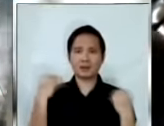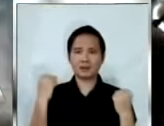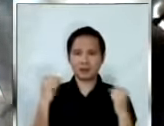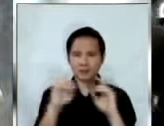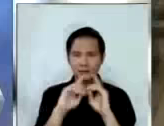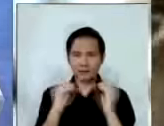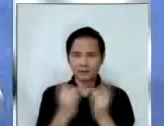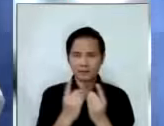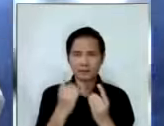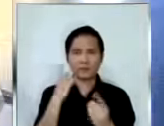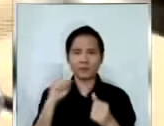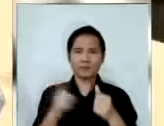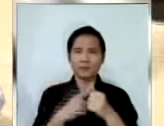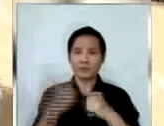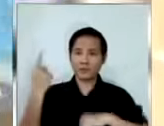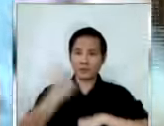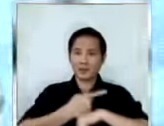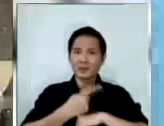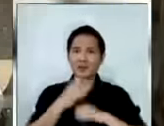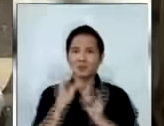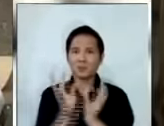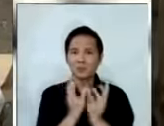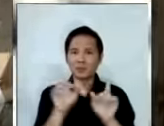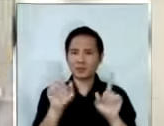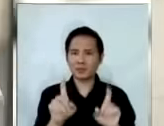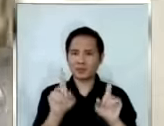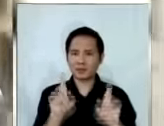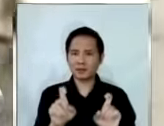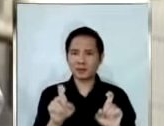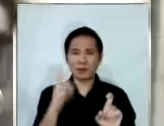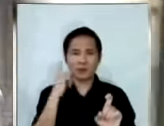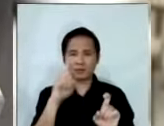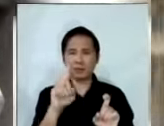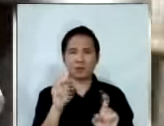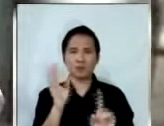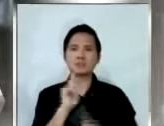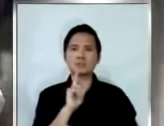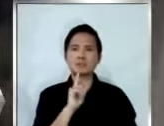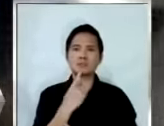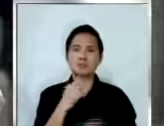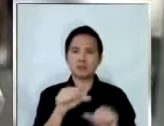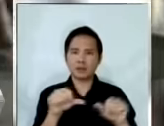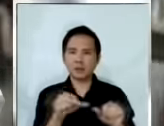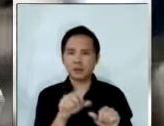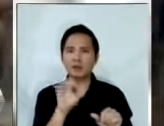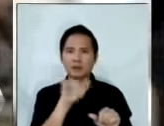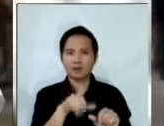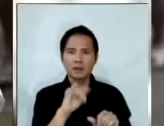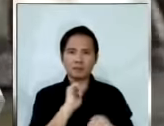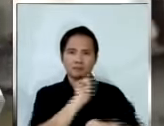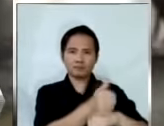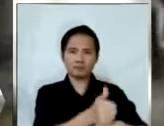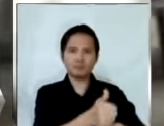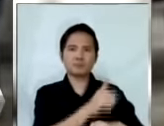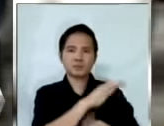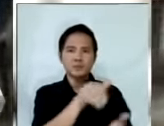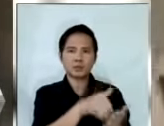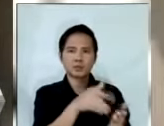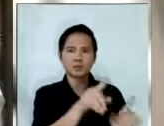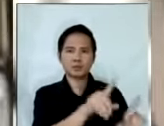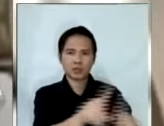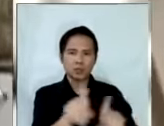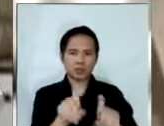community testing sa mga nasa special concern area lockdown. Sa lugar na ito, target na maswab ang 100 residente kada